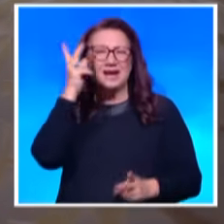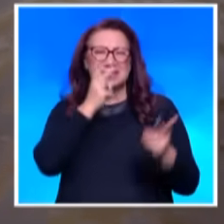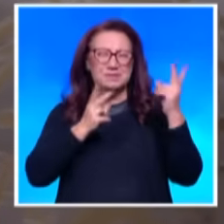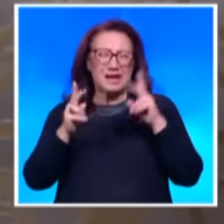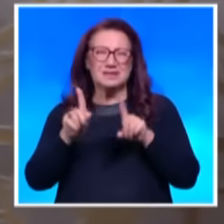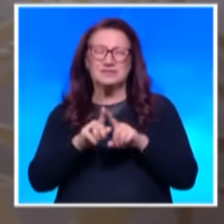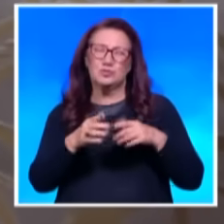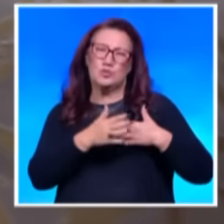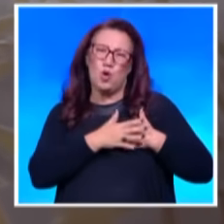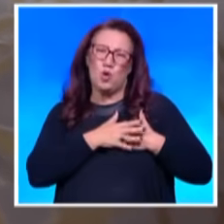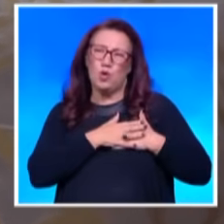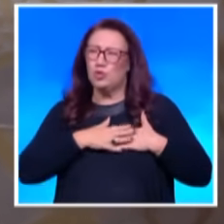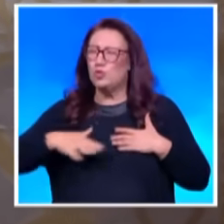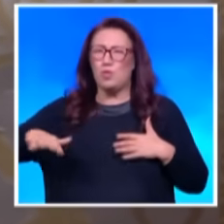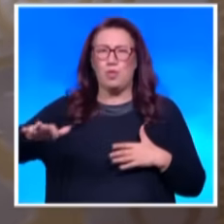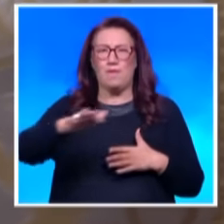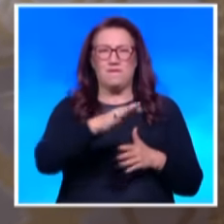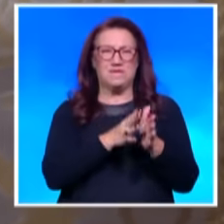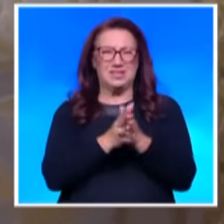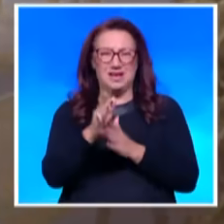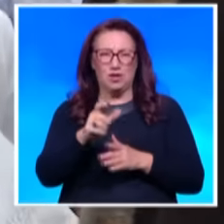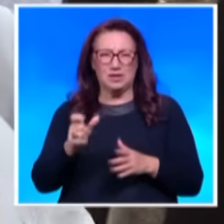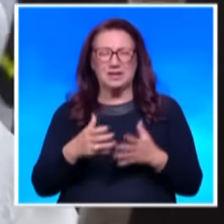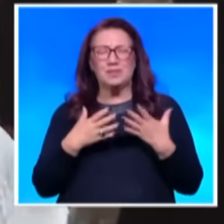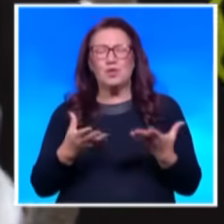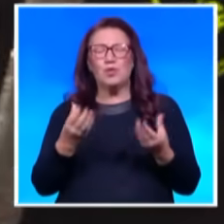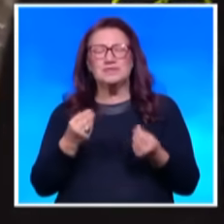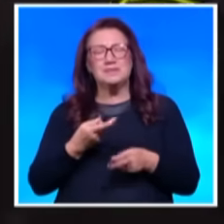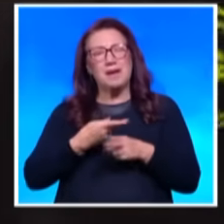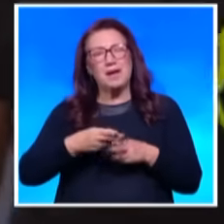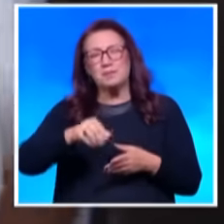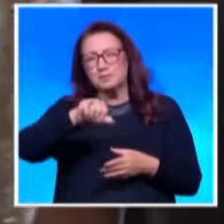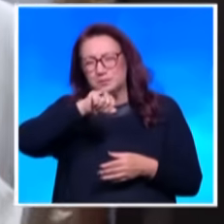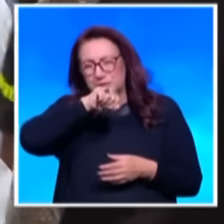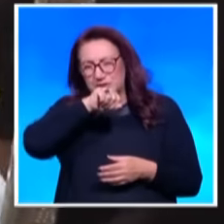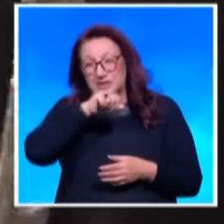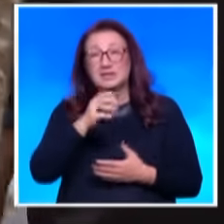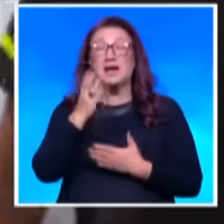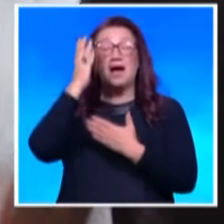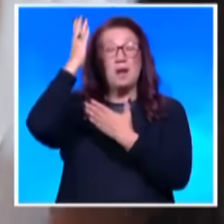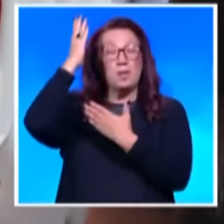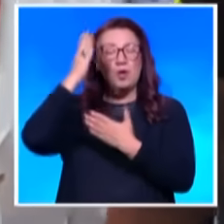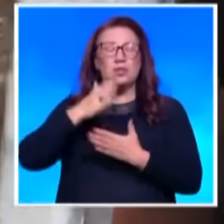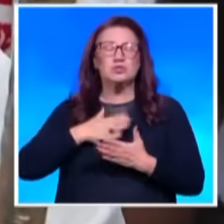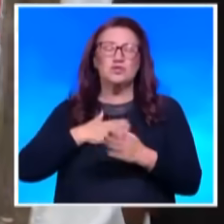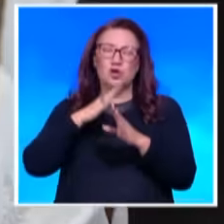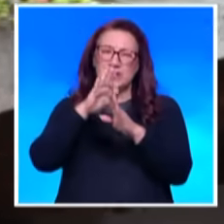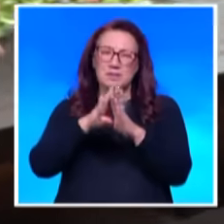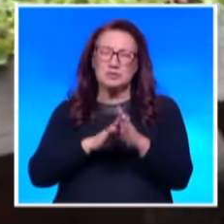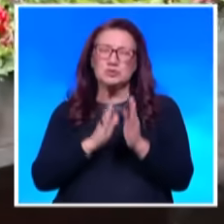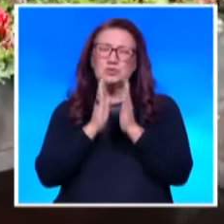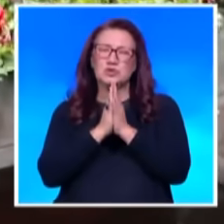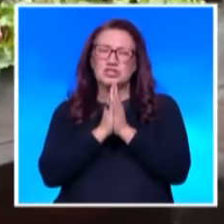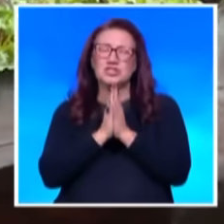хората. Десетки взеха причастие. И Бог по своята милост, по молитвите на Пречистата Божия Майка, на